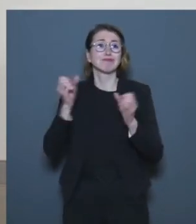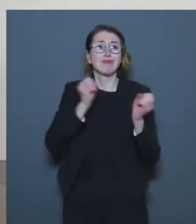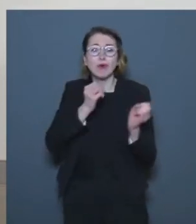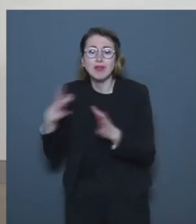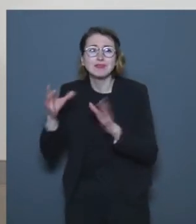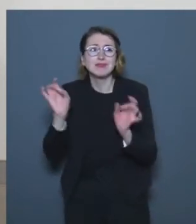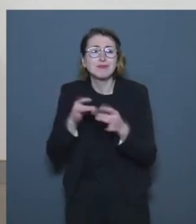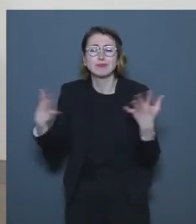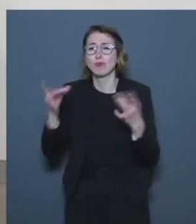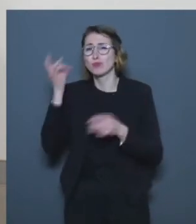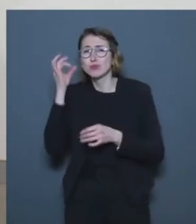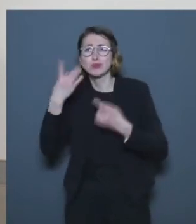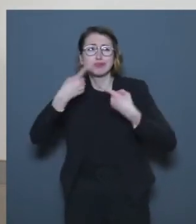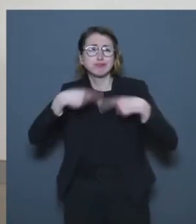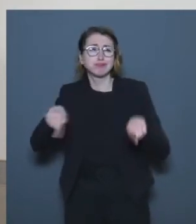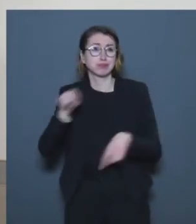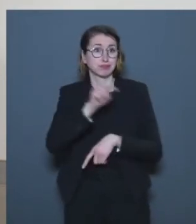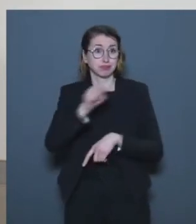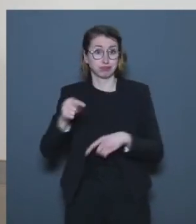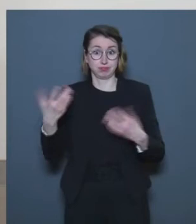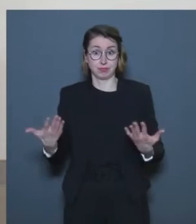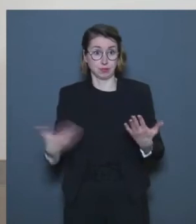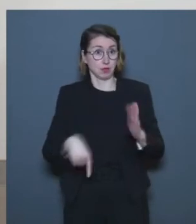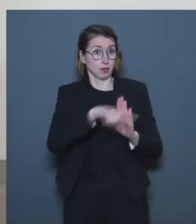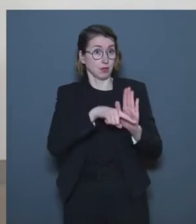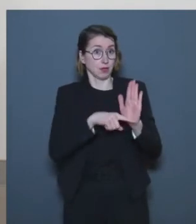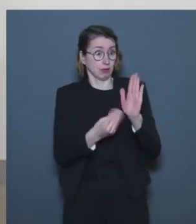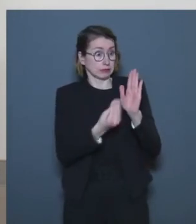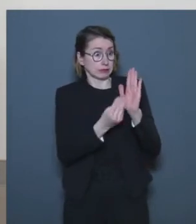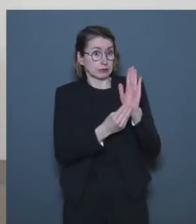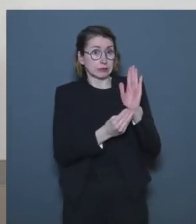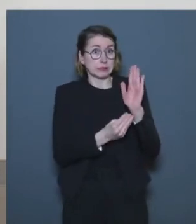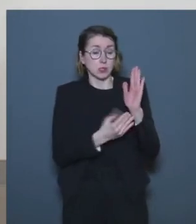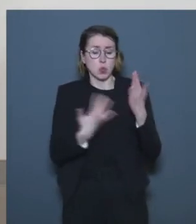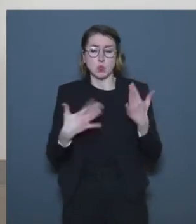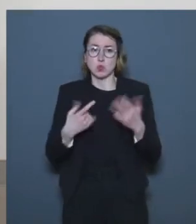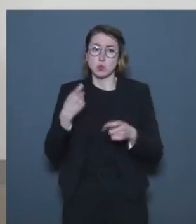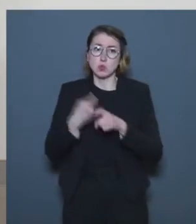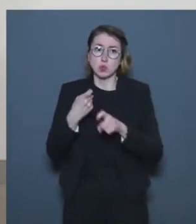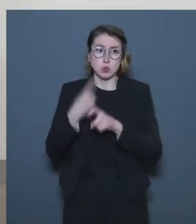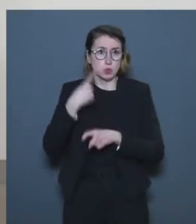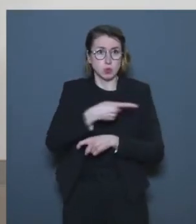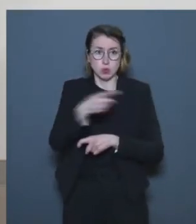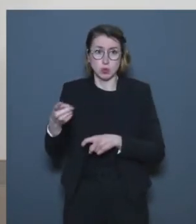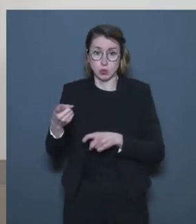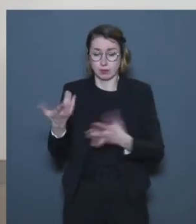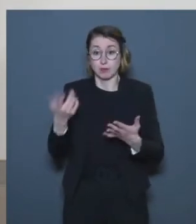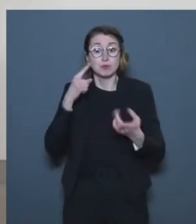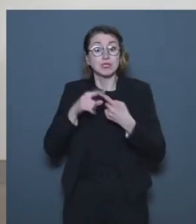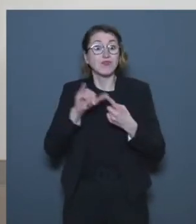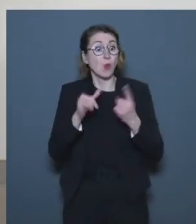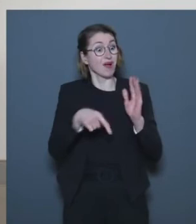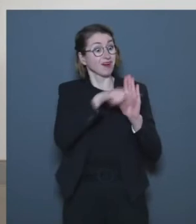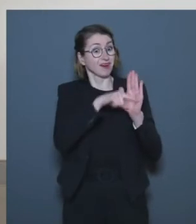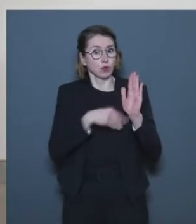large. Si aujourd'hui on prend des mesures qui sont très strictes, c'est pour que la situation s'améliore, pour qu'à ces groupes-là, à un